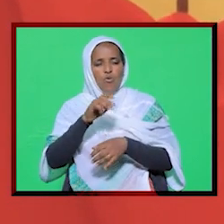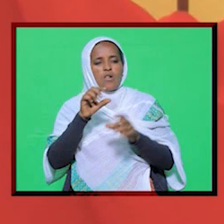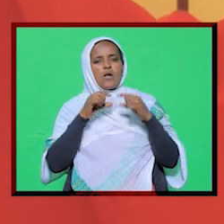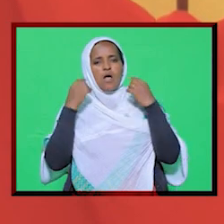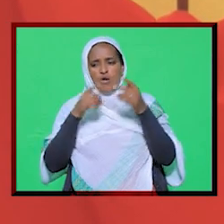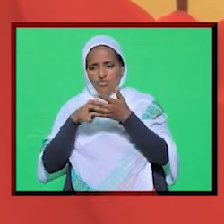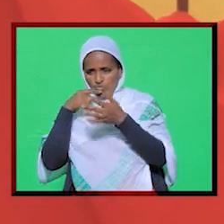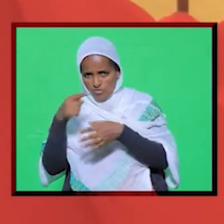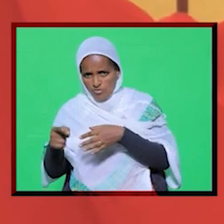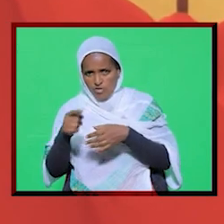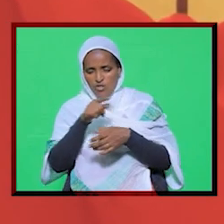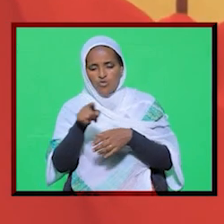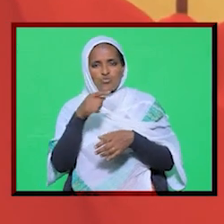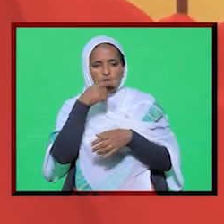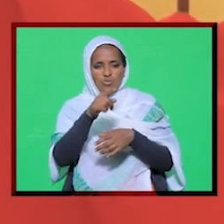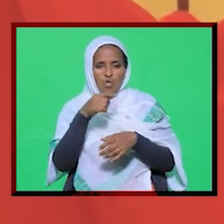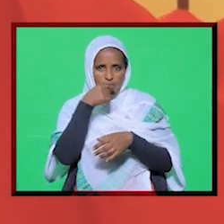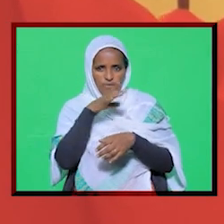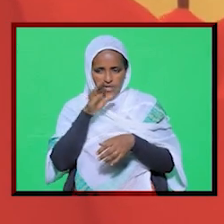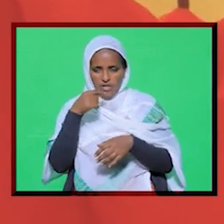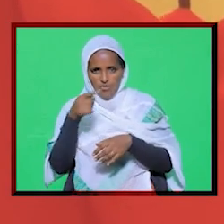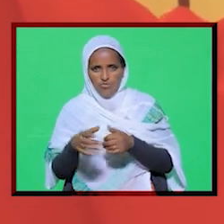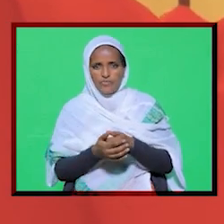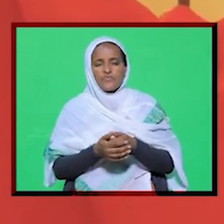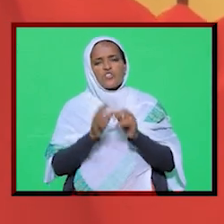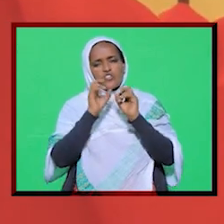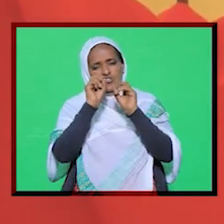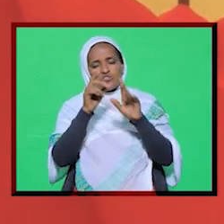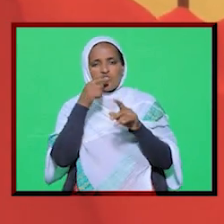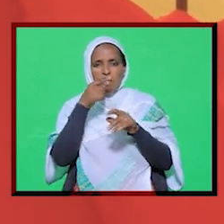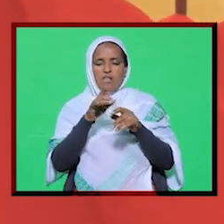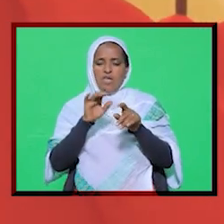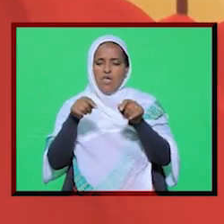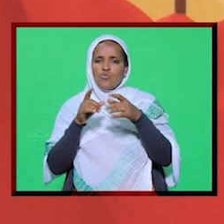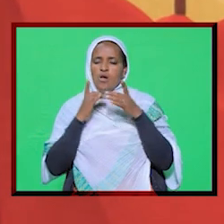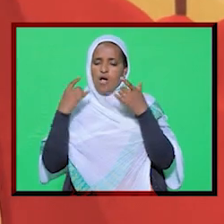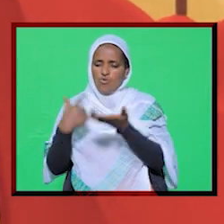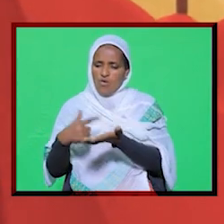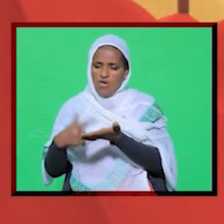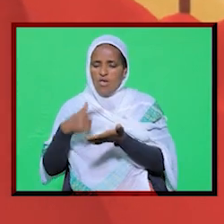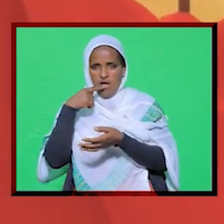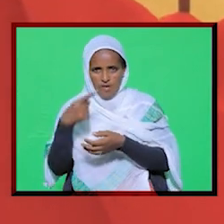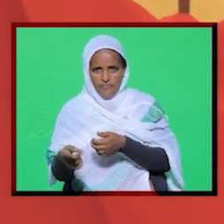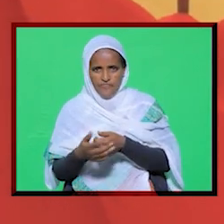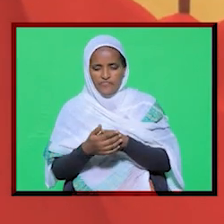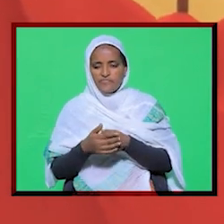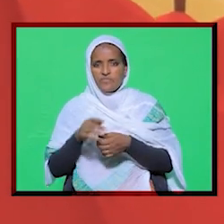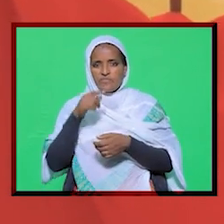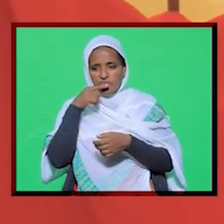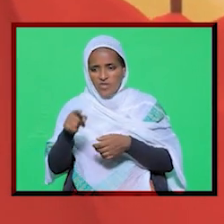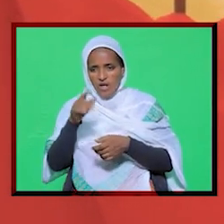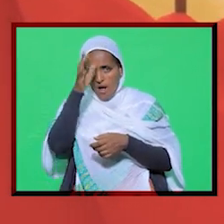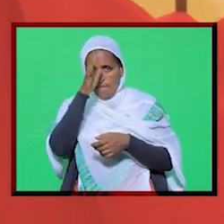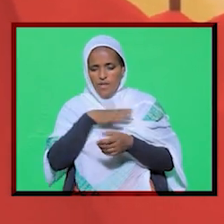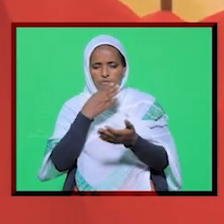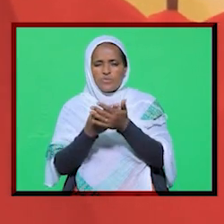ነው፣ ሄደ ንገራቸው፣ ለእሱ ነገርኩት አትበላ ነው። እሺ አለ። ሄዶ ለካህኑ ነገራቸው። እንደነገርኳችሁ እኛ